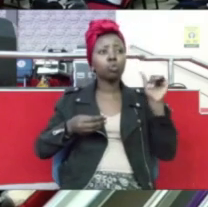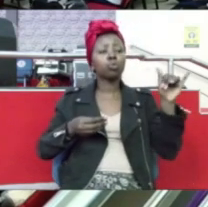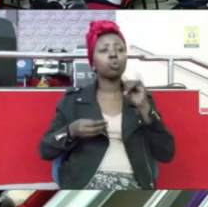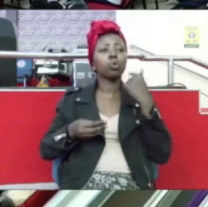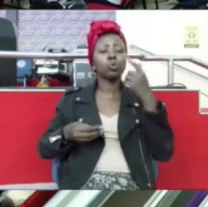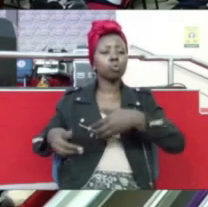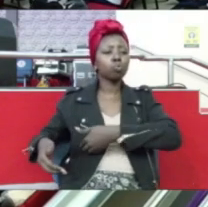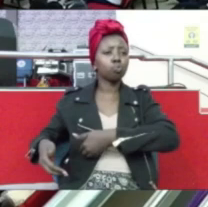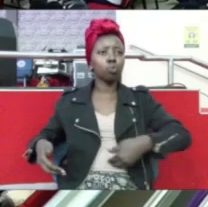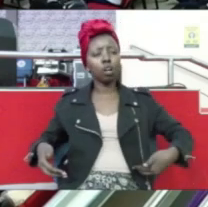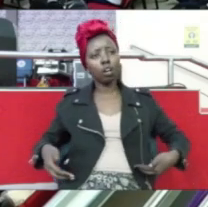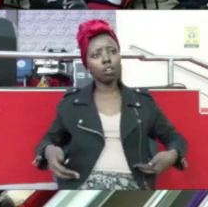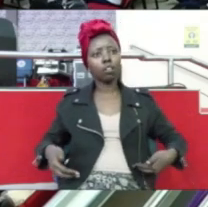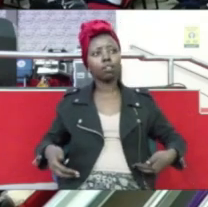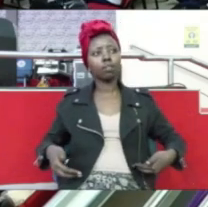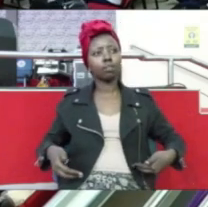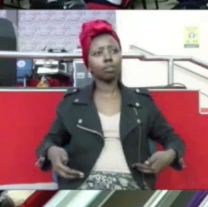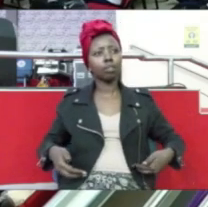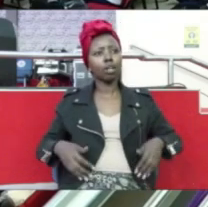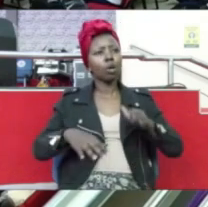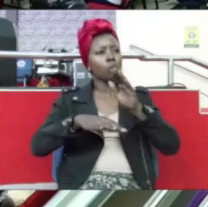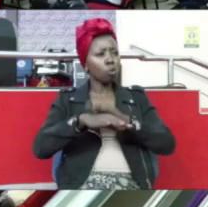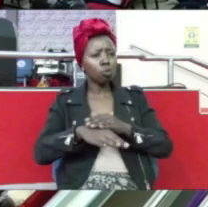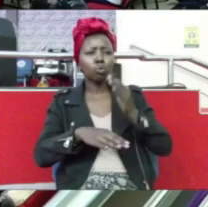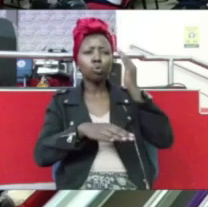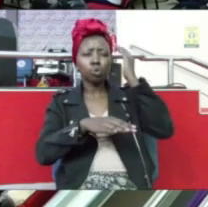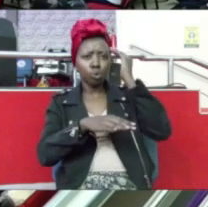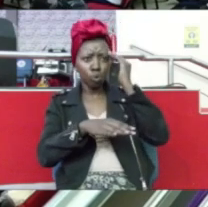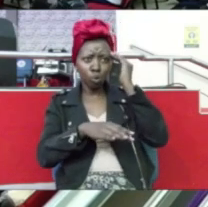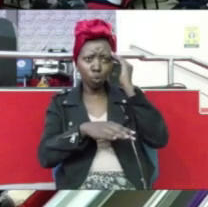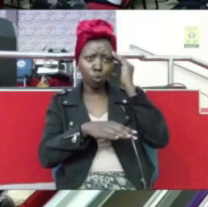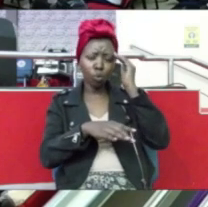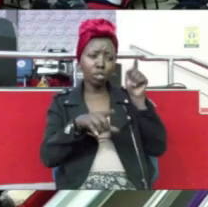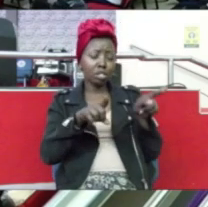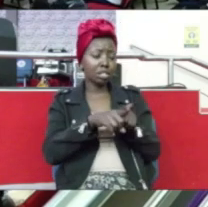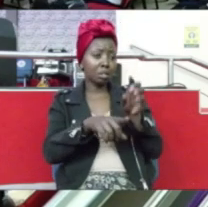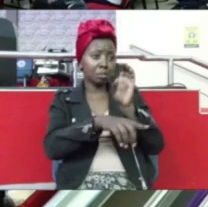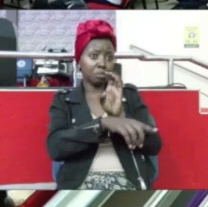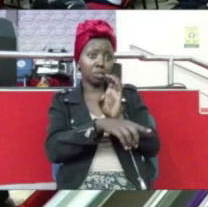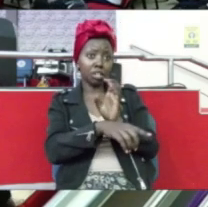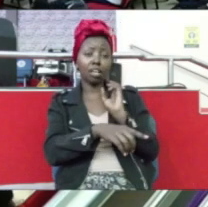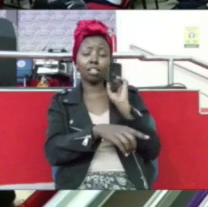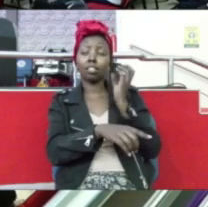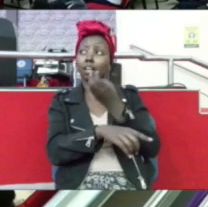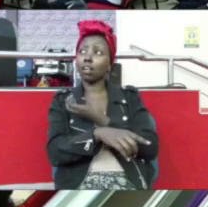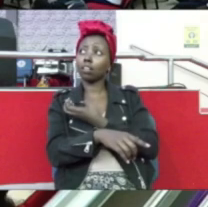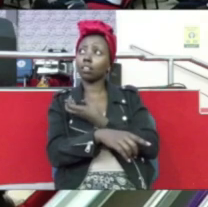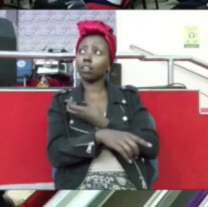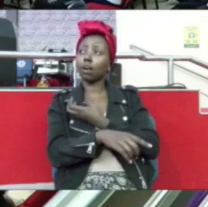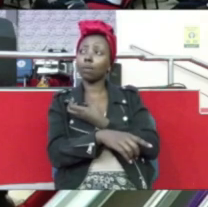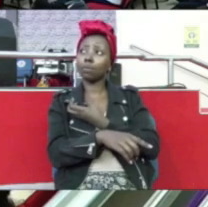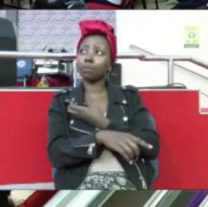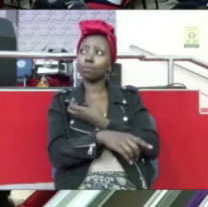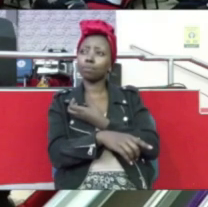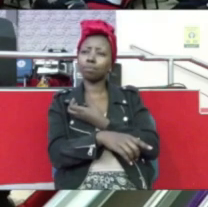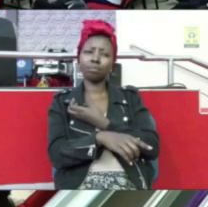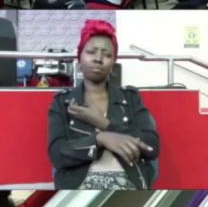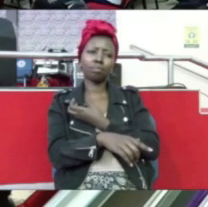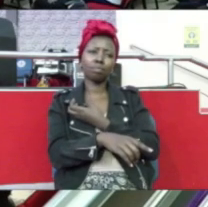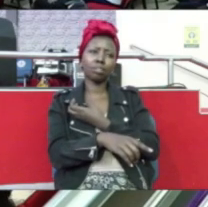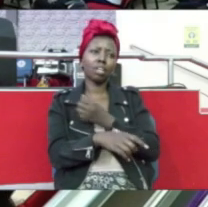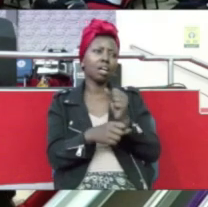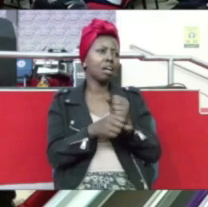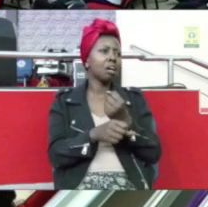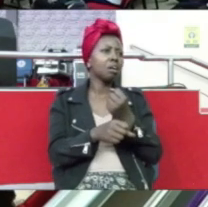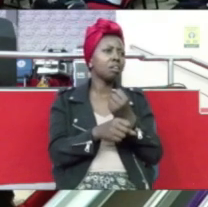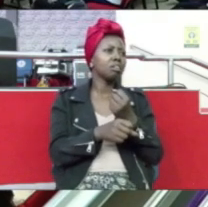cha kubariki huyo mtu. It's good to realize that the fact that we are a church, ni vizuri kuelewa ya kwamba kama kanisa, doesn't make